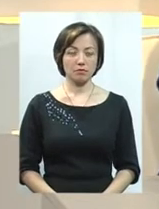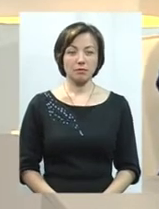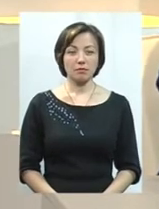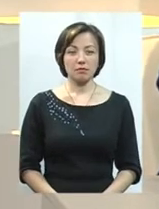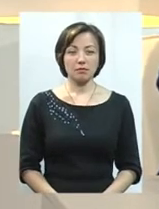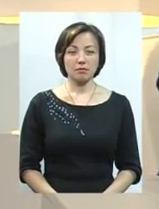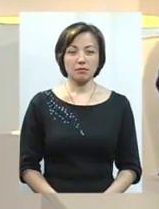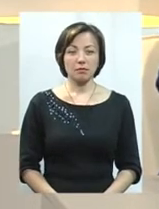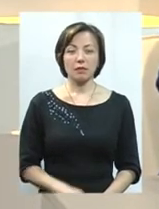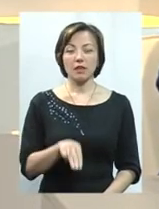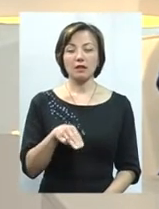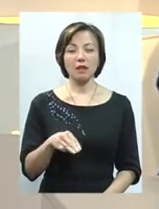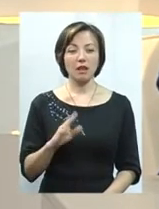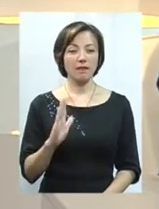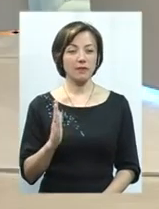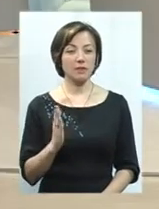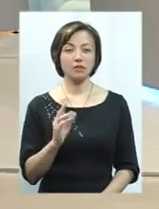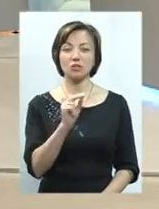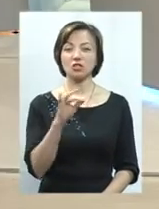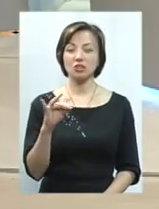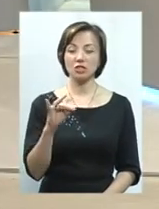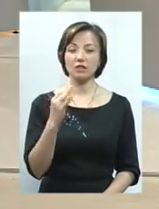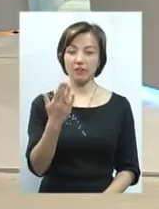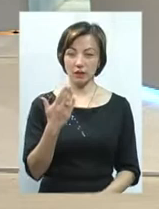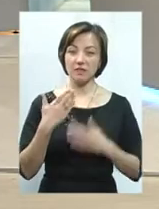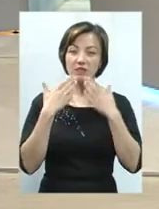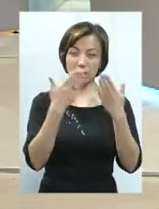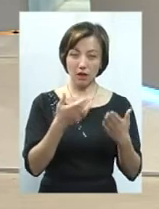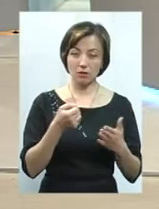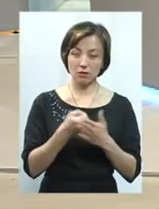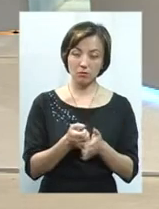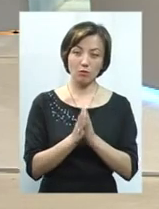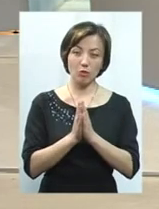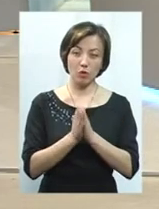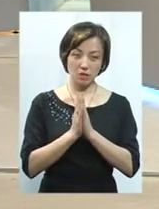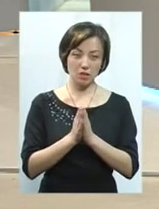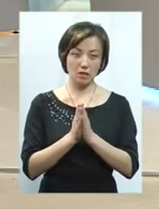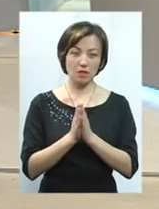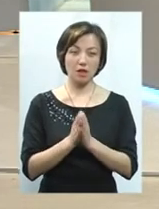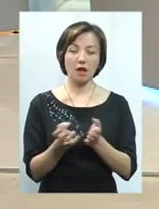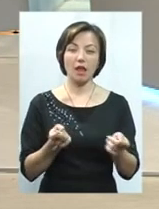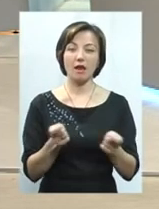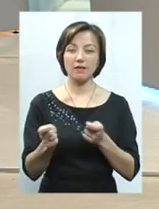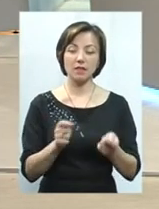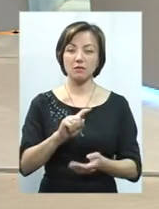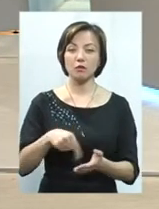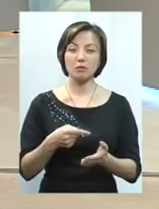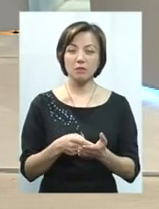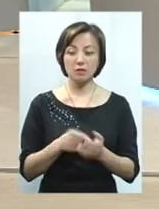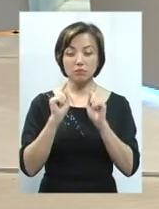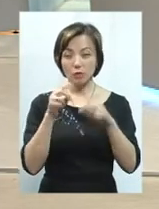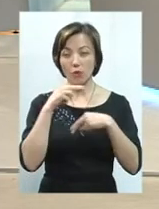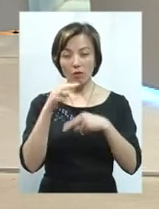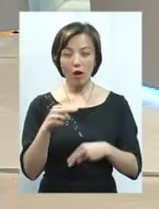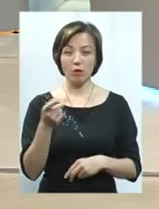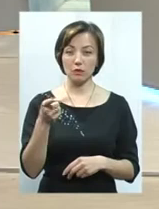Власне, Тетяна Васильовна, чи зверталися з ініціативою, чи просили керівництво міста звернути увагу